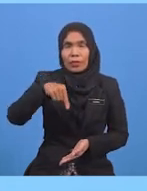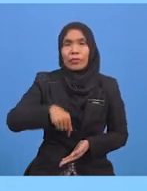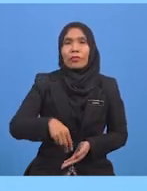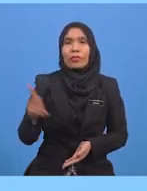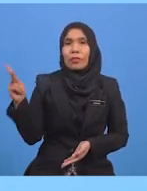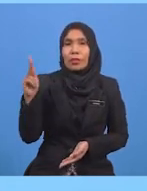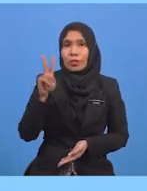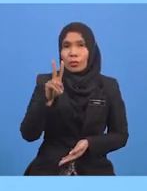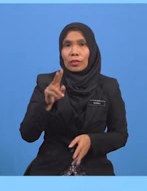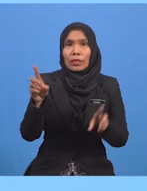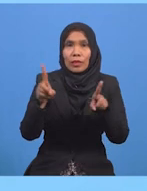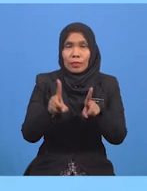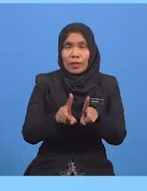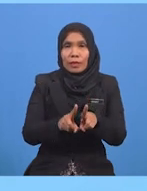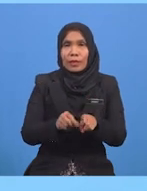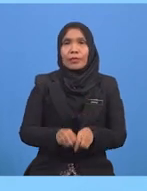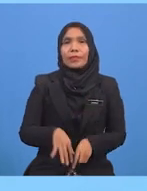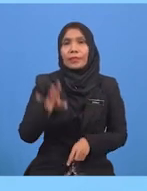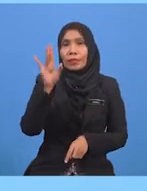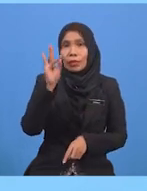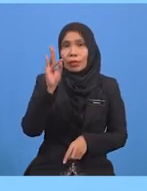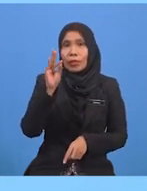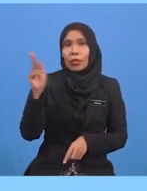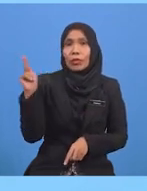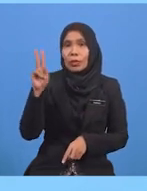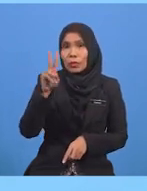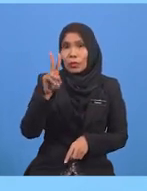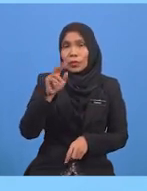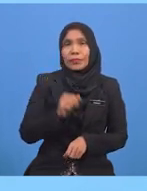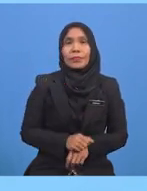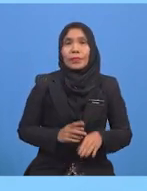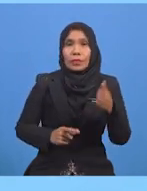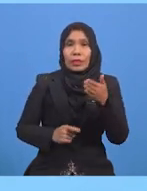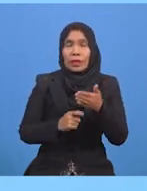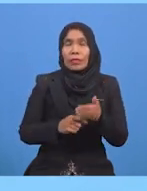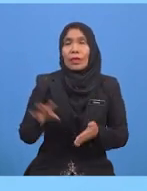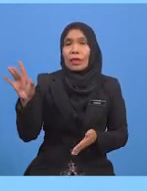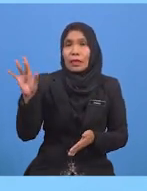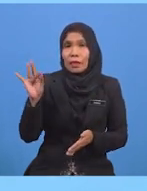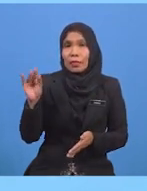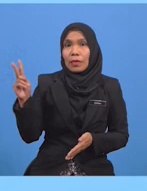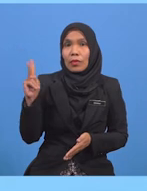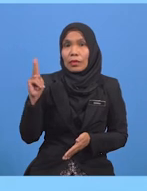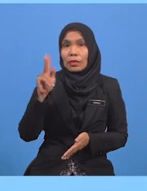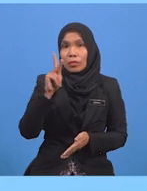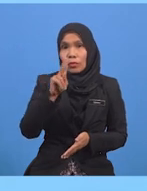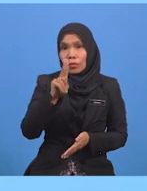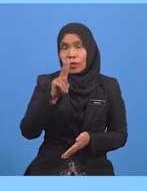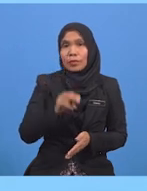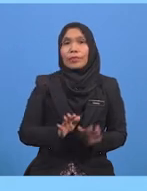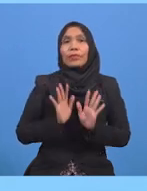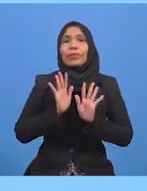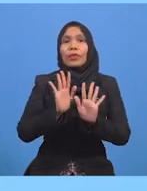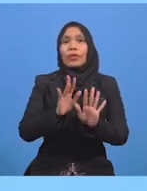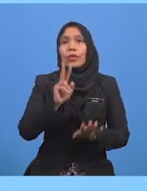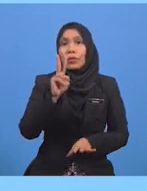2 sama dengan 7 kuasa 2 tambah 8 kuasa 2